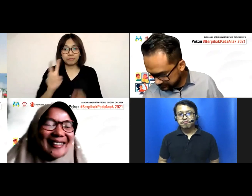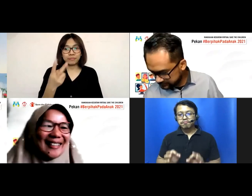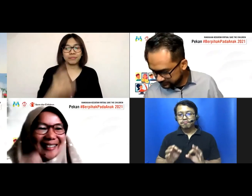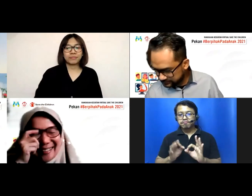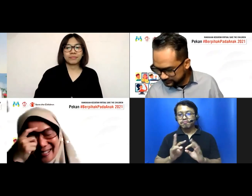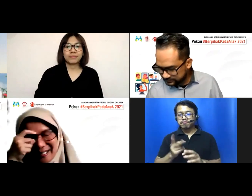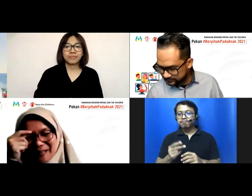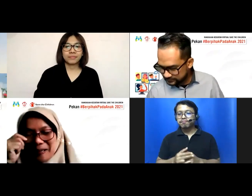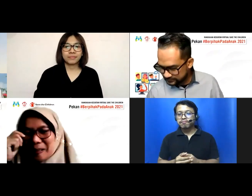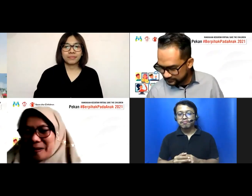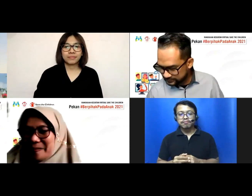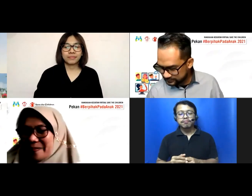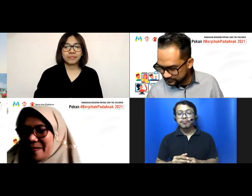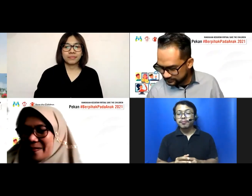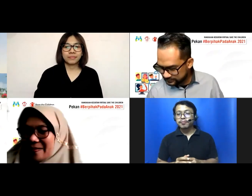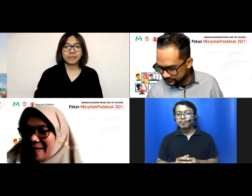Pak.